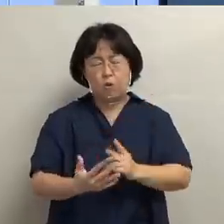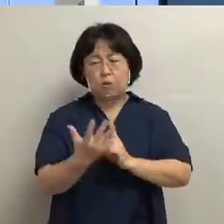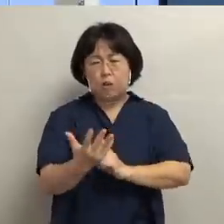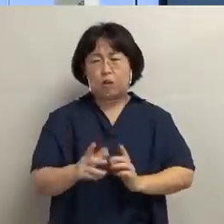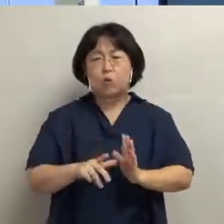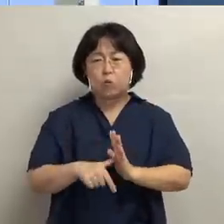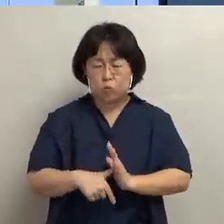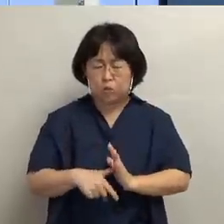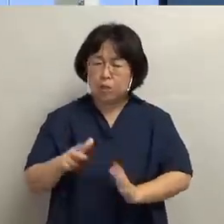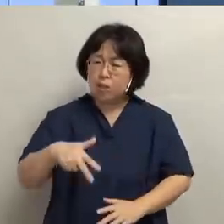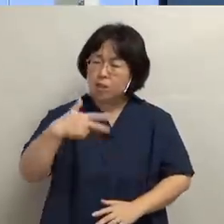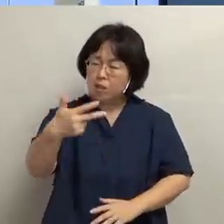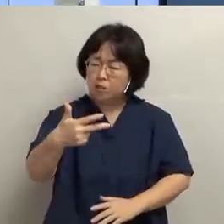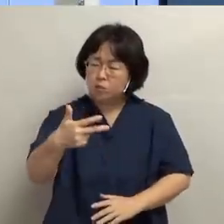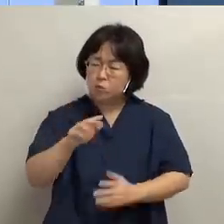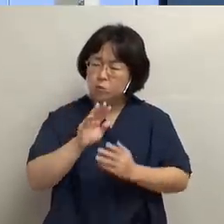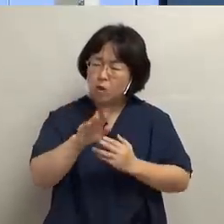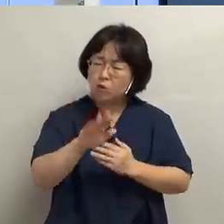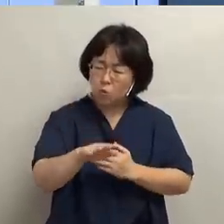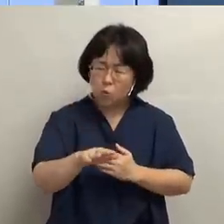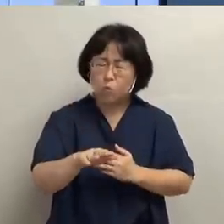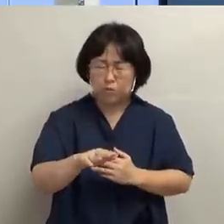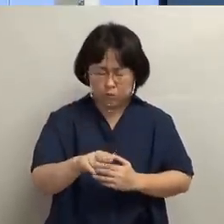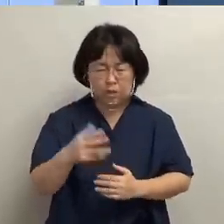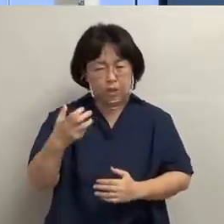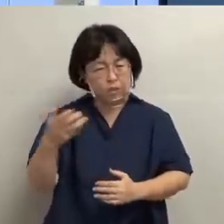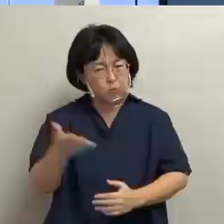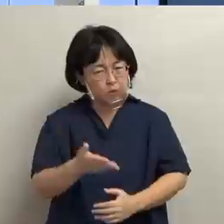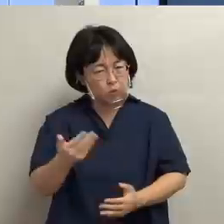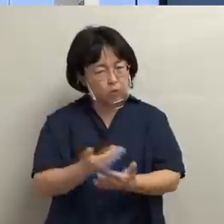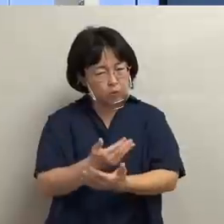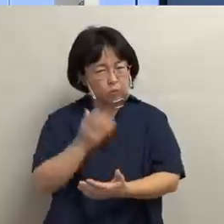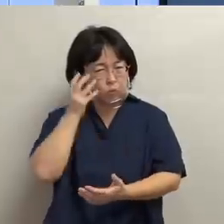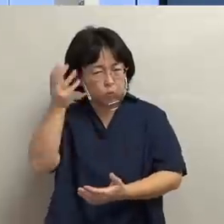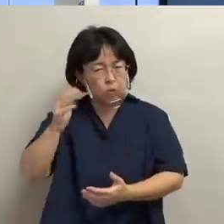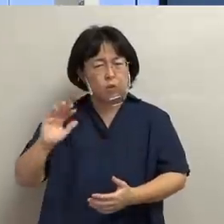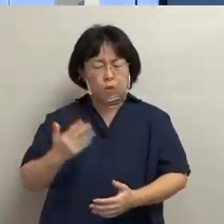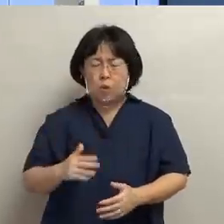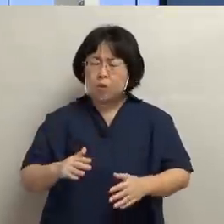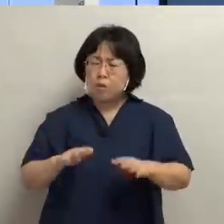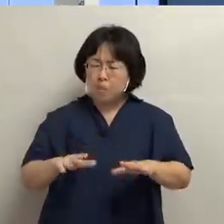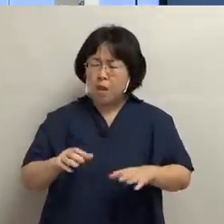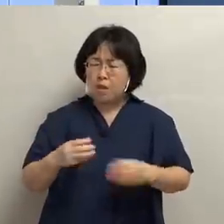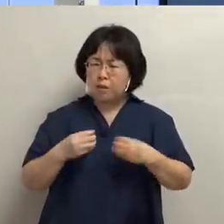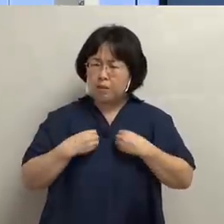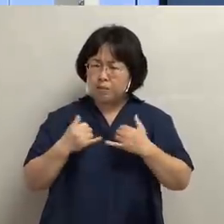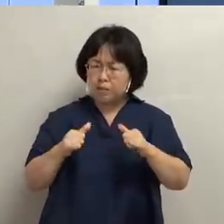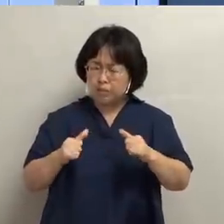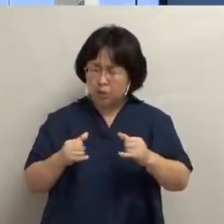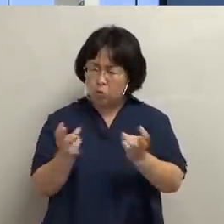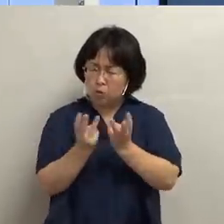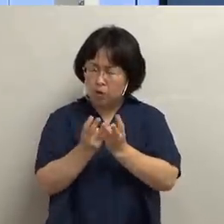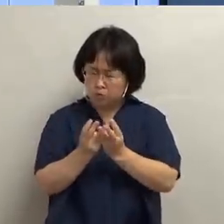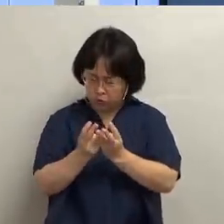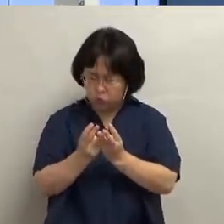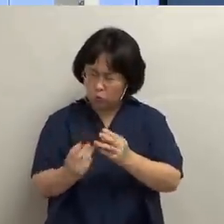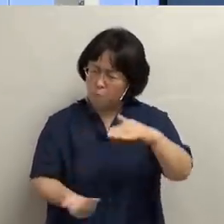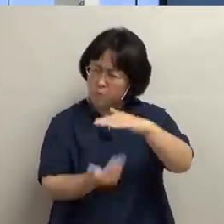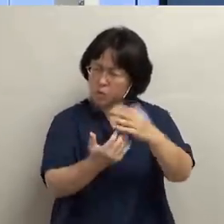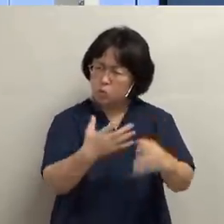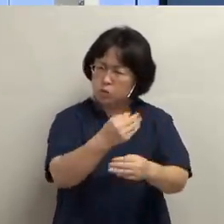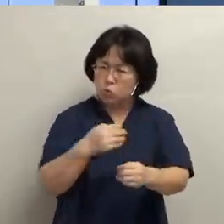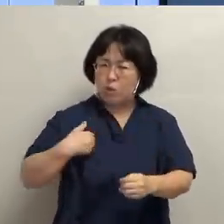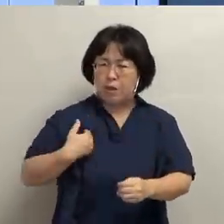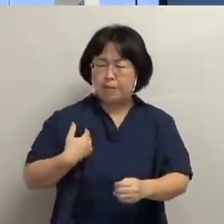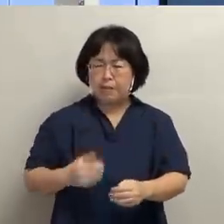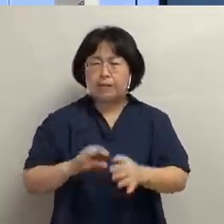80パーセントに達する可能性というものを指摘いたしましたがぺー口が今のところ見えませんので場合によってはさらに早い段階